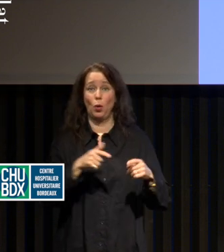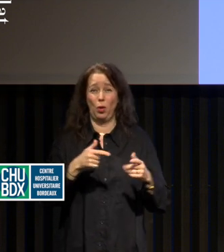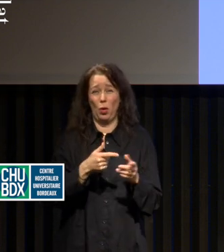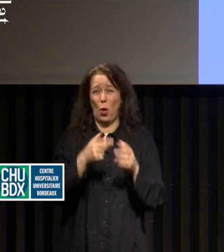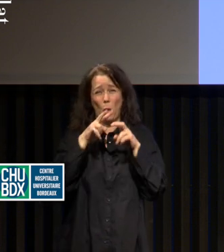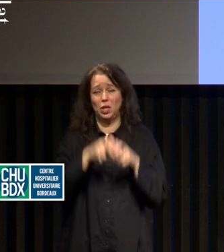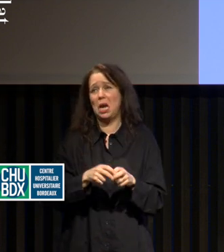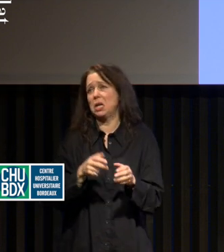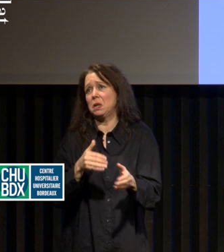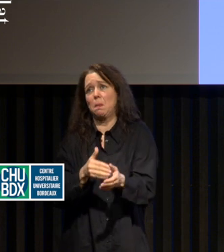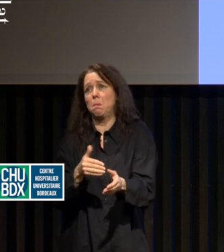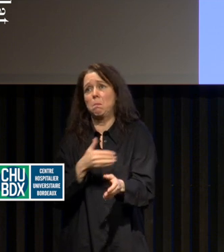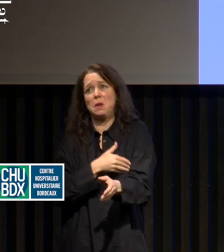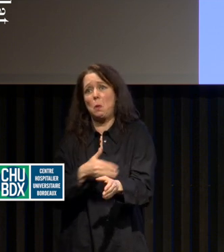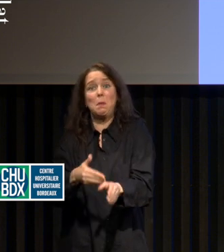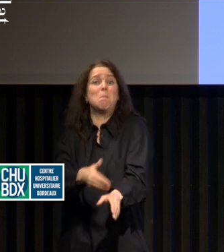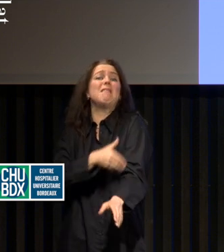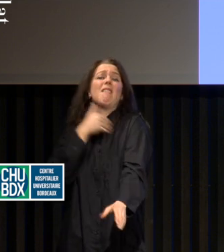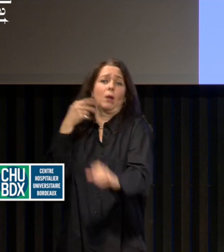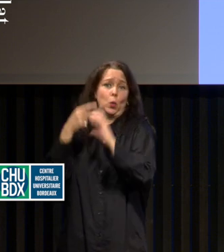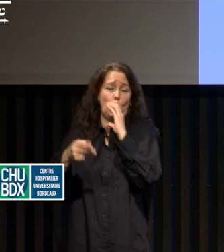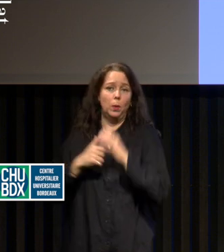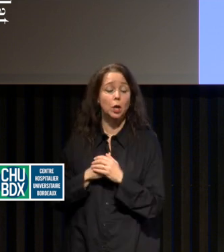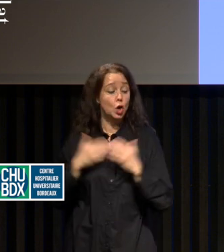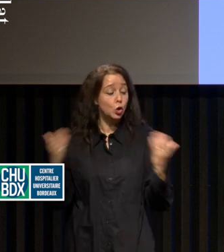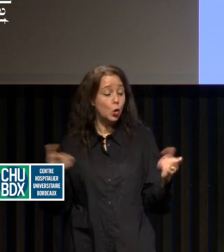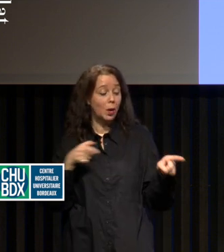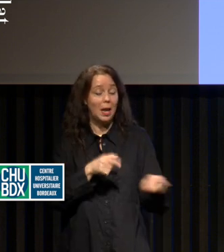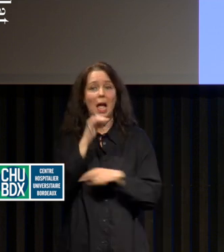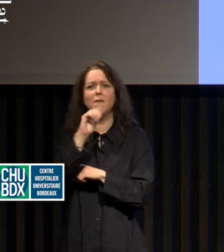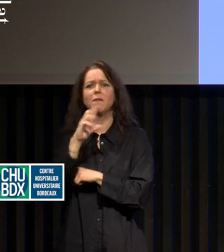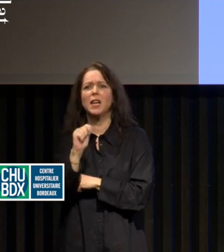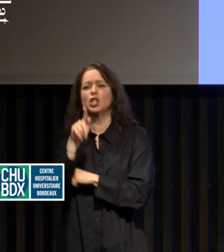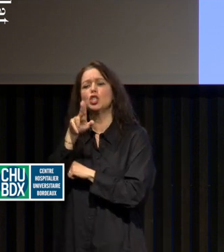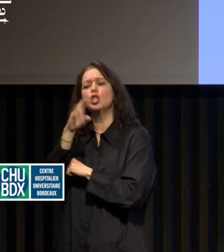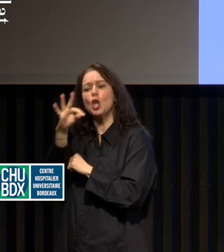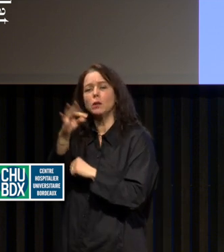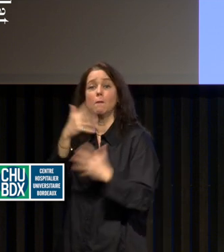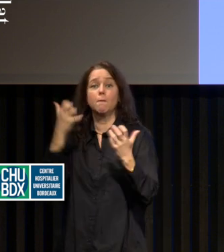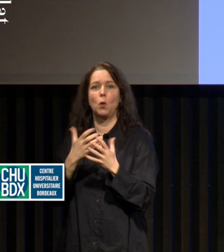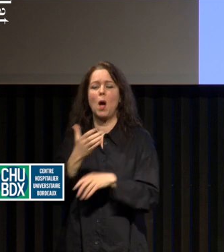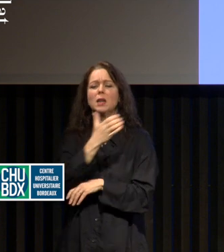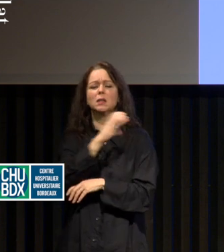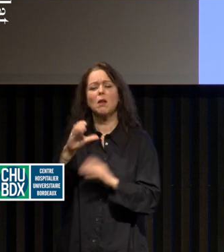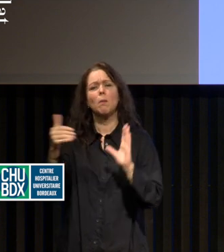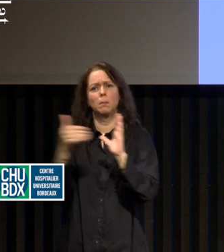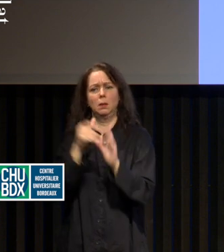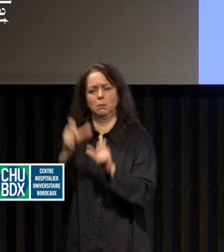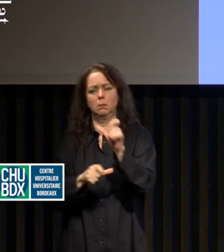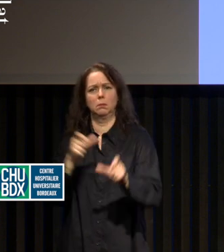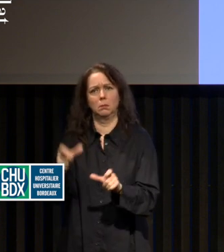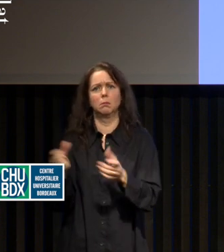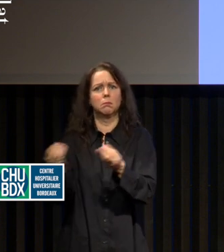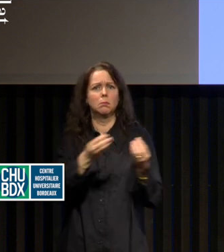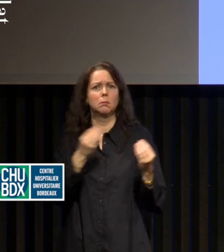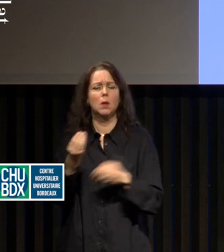milliards d'euros. Et en plus, là, dans ce projet French Gut, l'objectif, c'est avoir 100 000 citoyens français pour avoir tous les